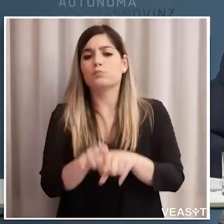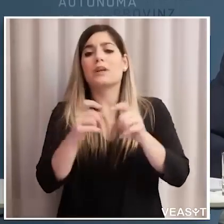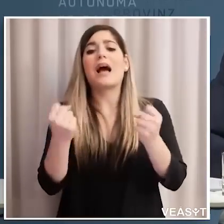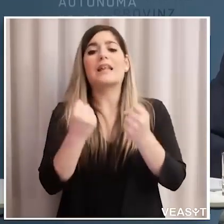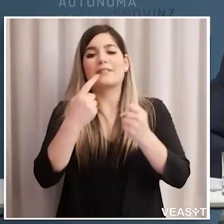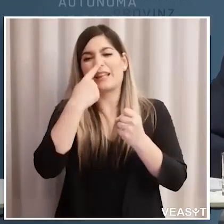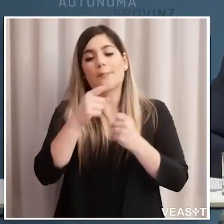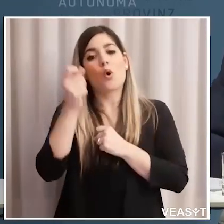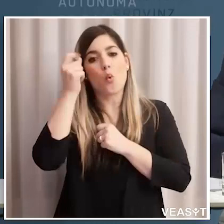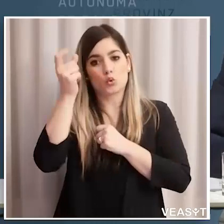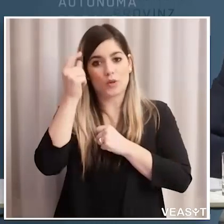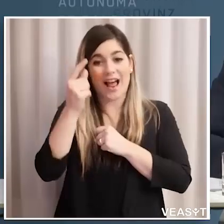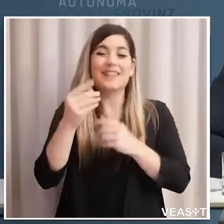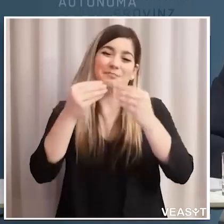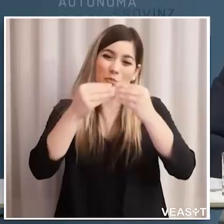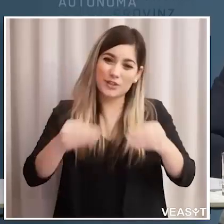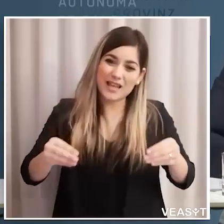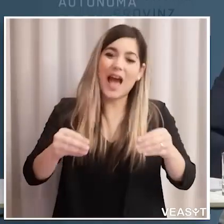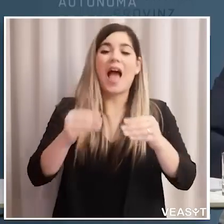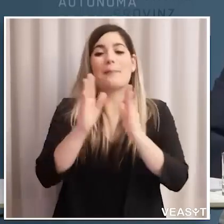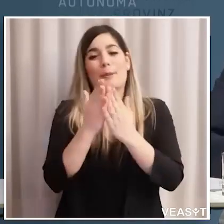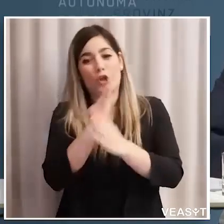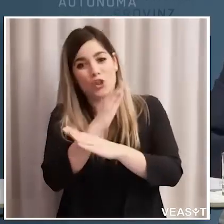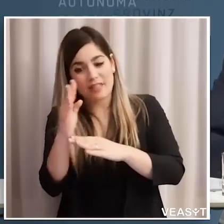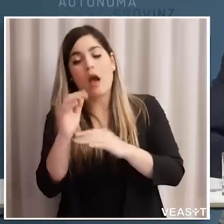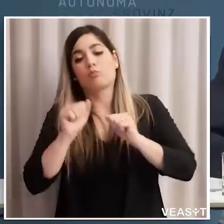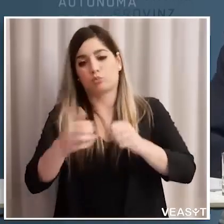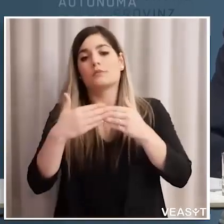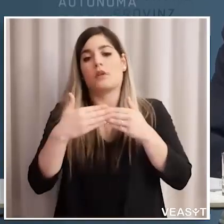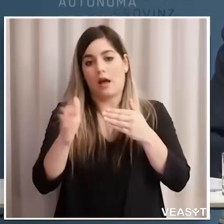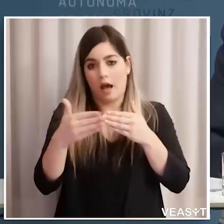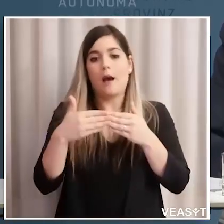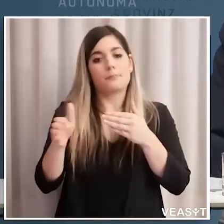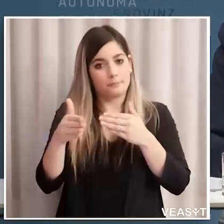per attività culturali come l'apertura di musei e biblioteche